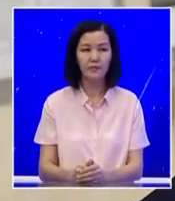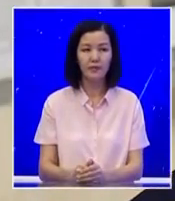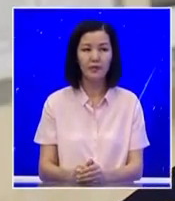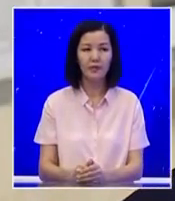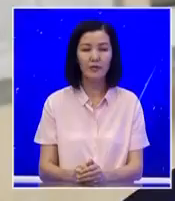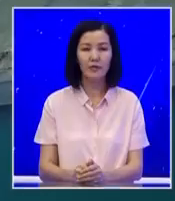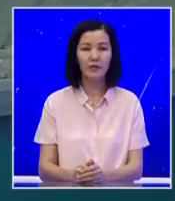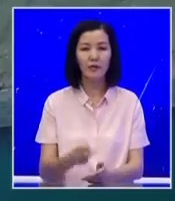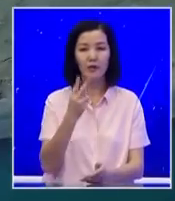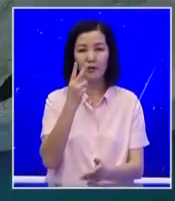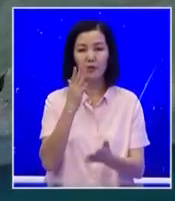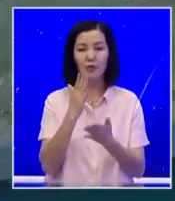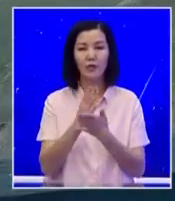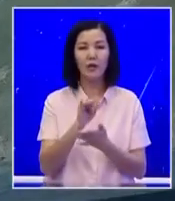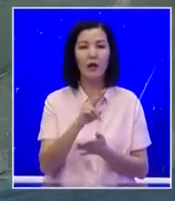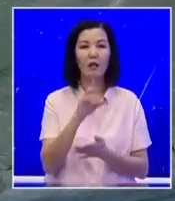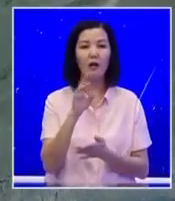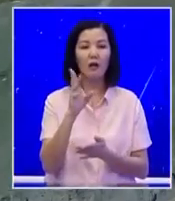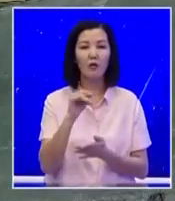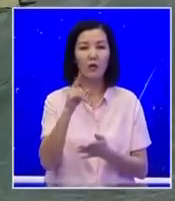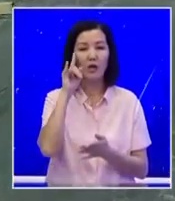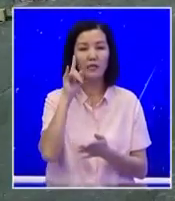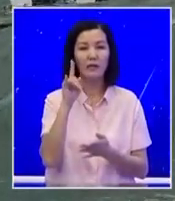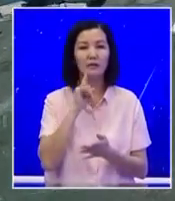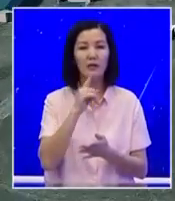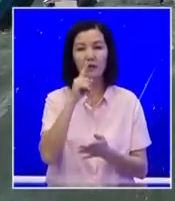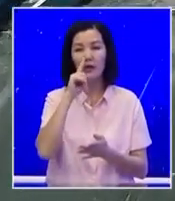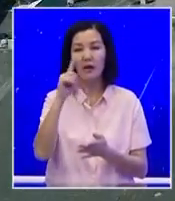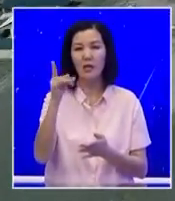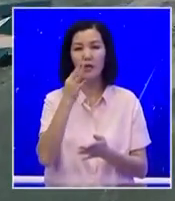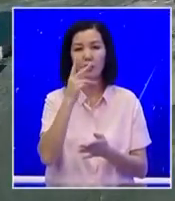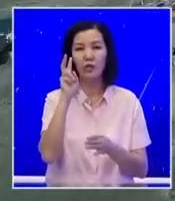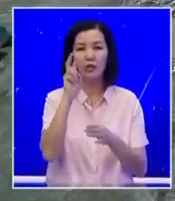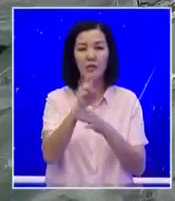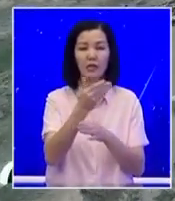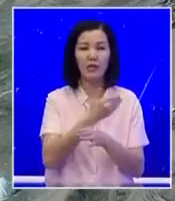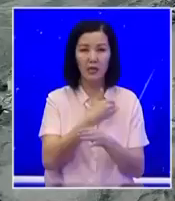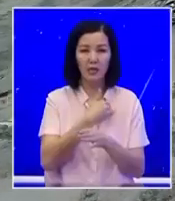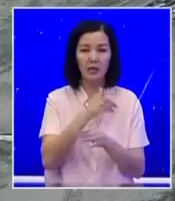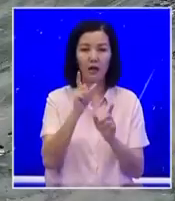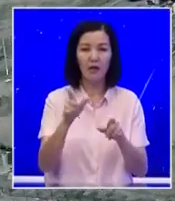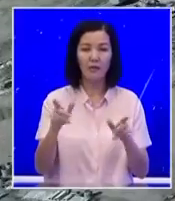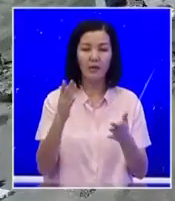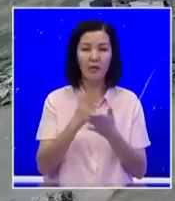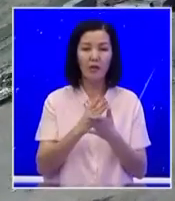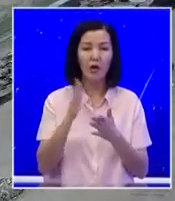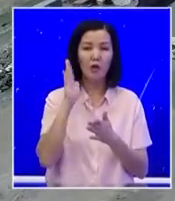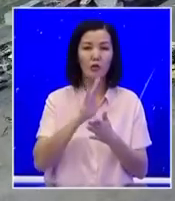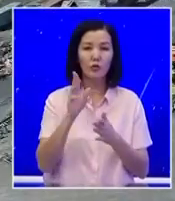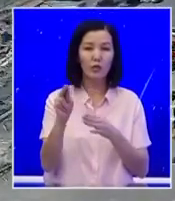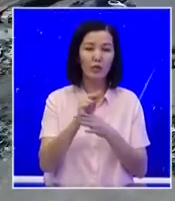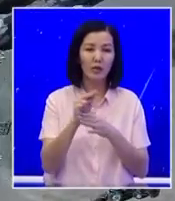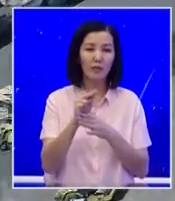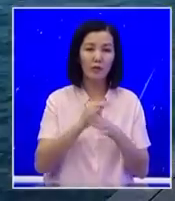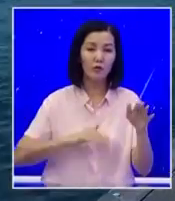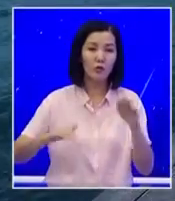Жаңағана көрсеттік. Алакөл қазақстандықтардың ғана емес, алыс жақын шетелдіктердің де сұранысына ие. Судың бар шипасын бойына дартып,